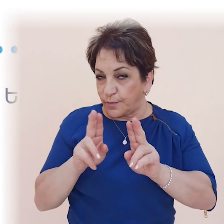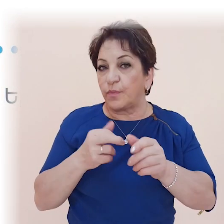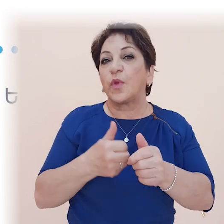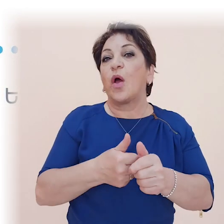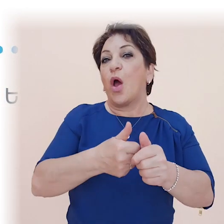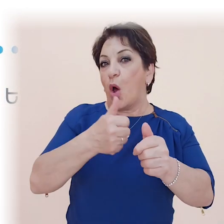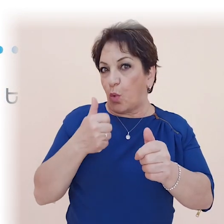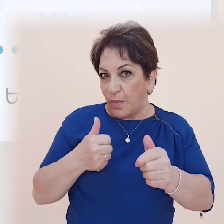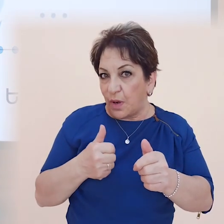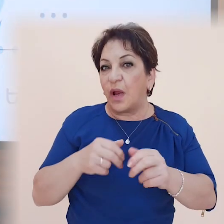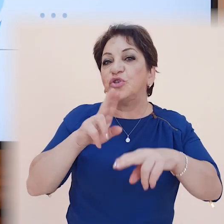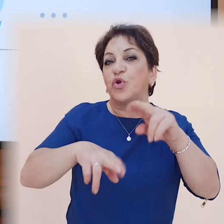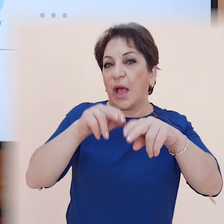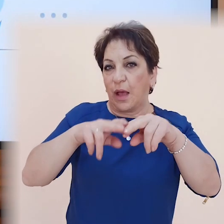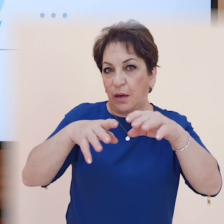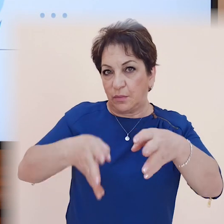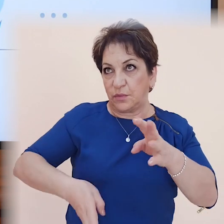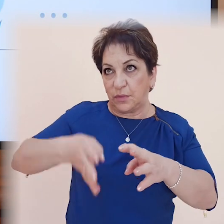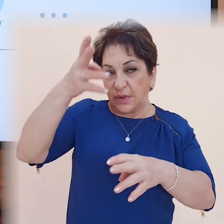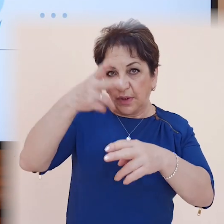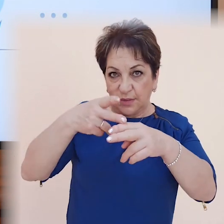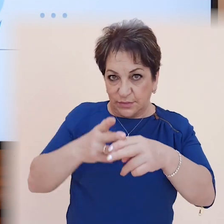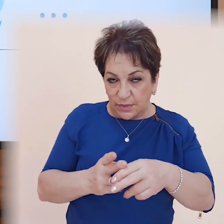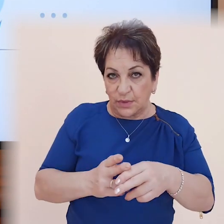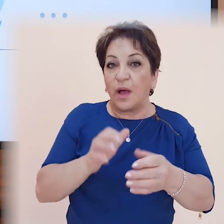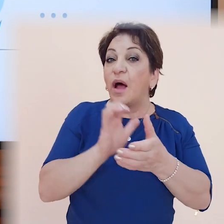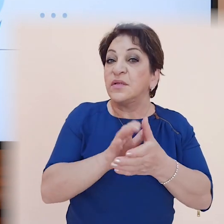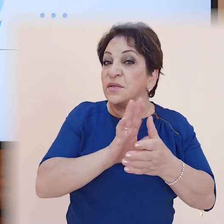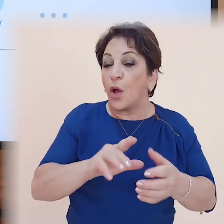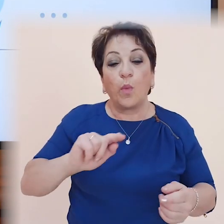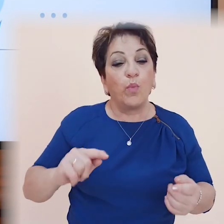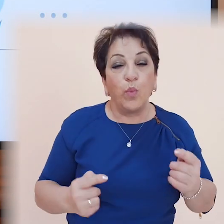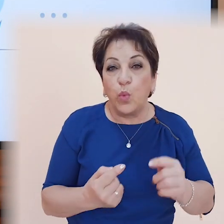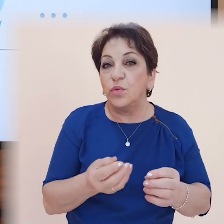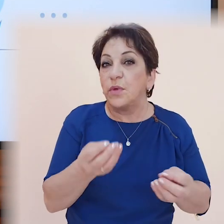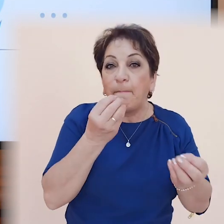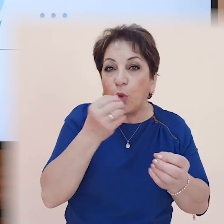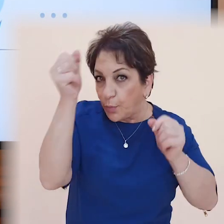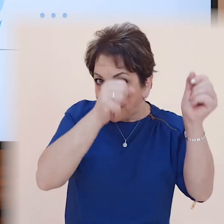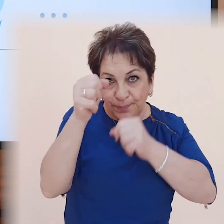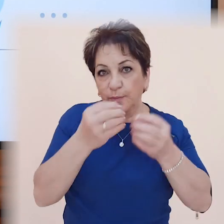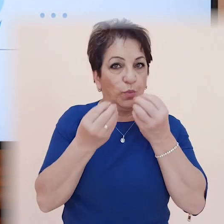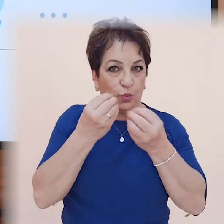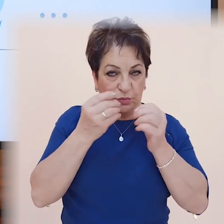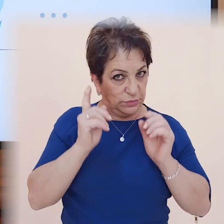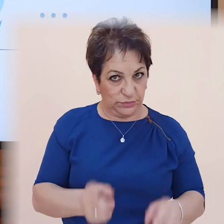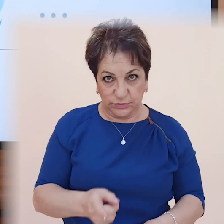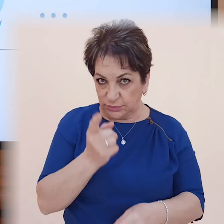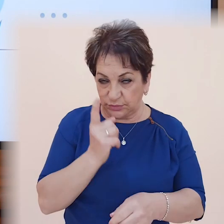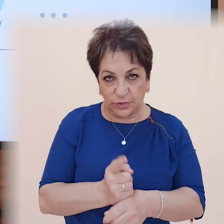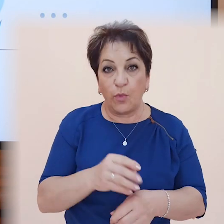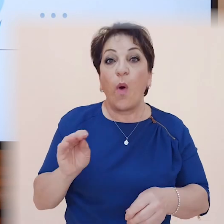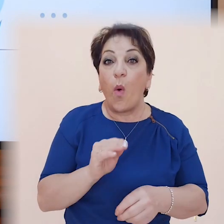հերումը նակի սակարույթ շինություններից։ Անձանոտ բույսեր և պտուղներ մի կեր, երբ ոց ես